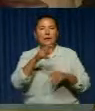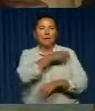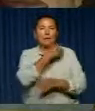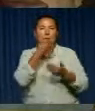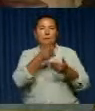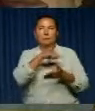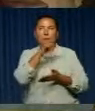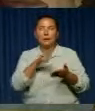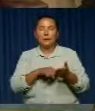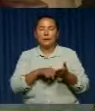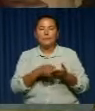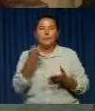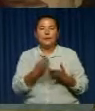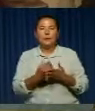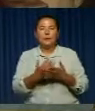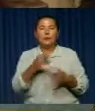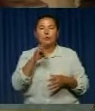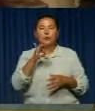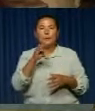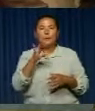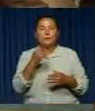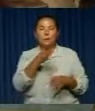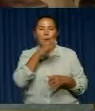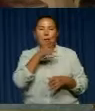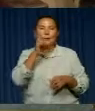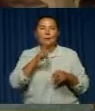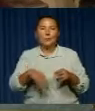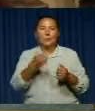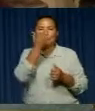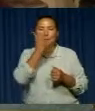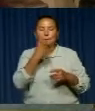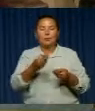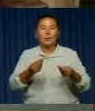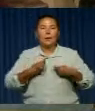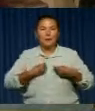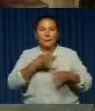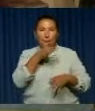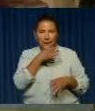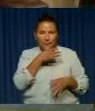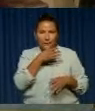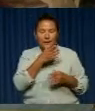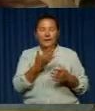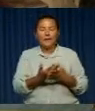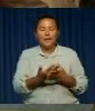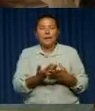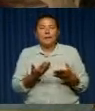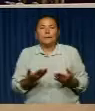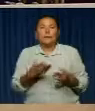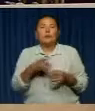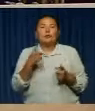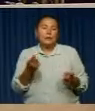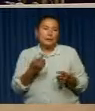жоқ. Түсінікті. Құрметті Нұрсұлу Аманбекқызы, уақытыңызды бөліп келгеніңізге сізге көп-көп рахмет. Жұмыла көтерген жүк